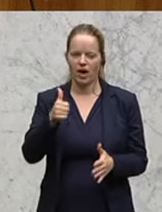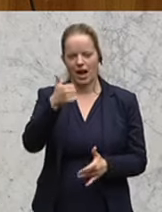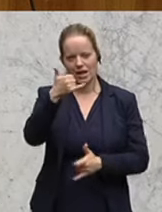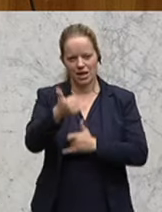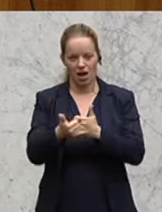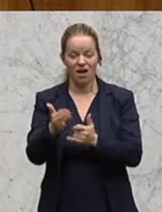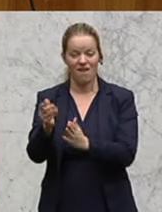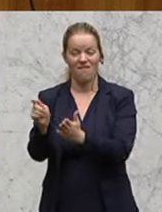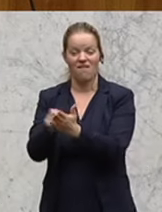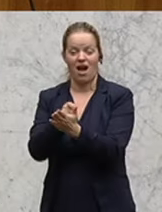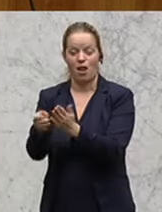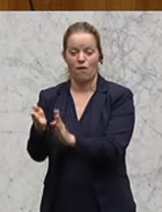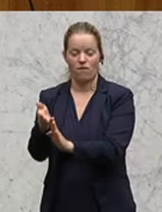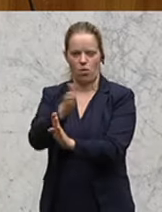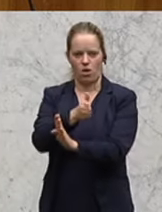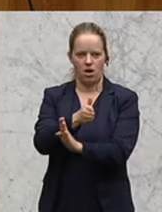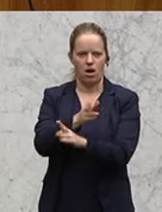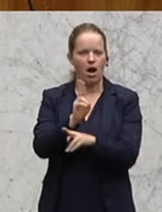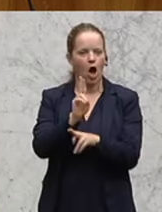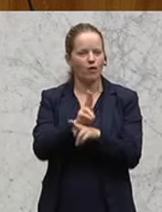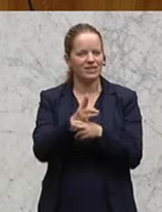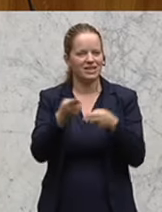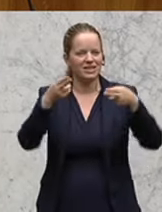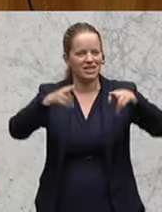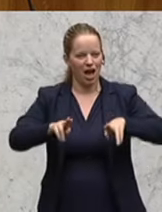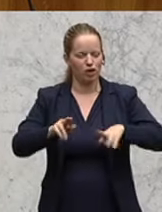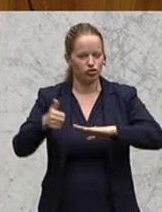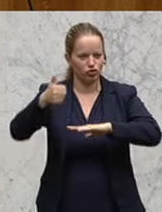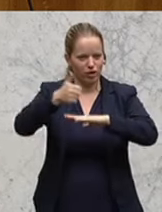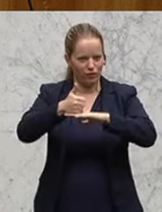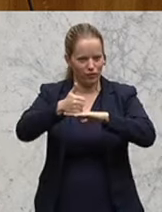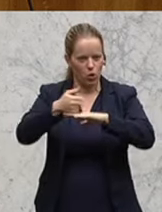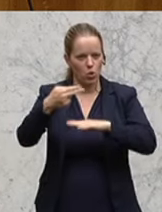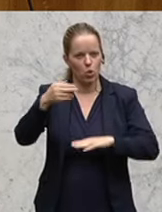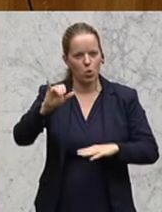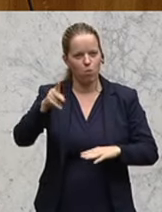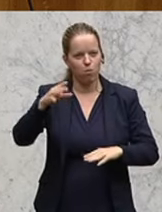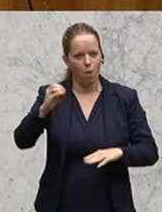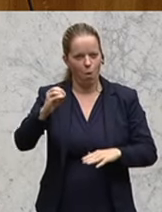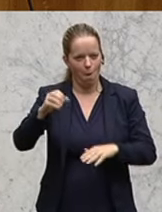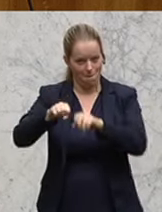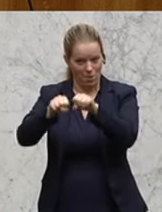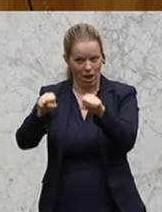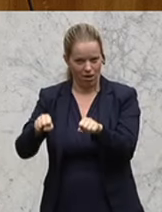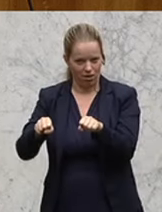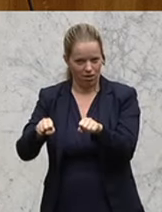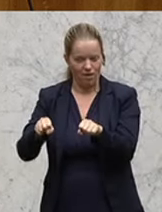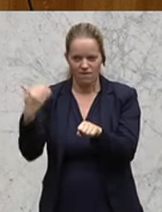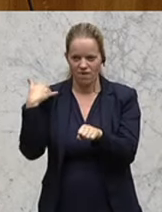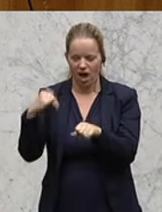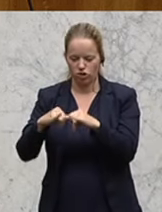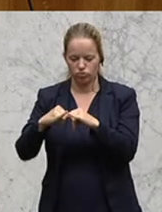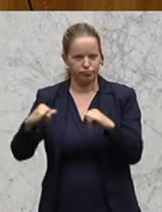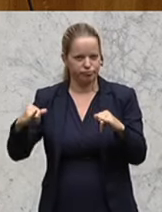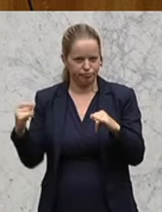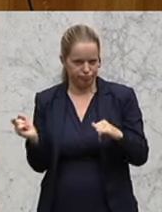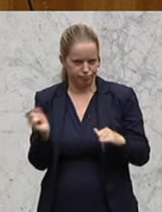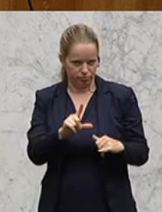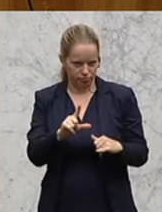vom Aufsichtsratschef der Hypo Bank damals ein Schreiben bekommen, die